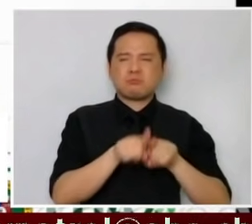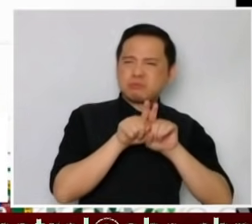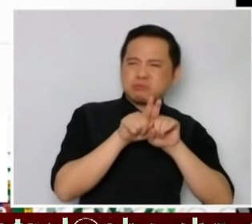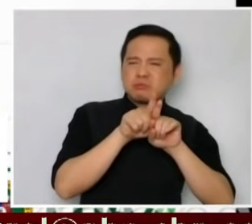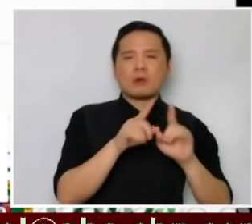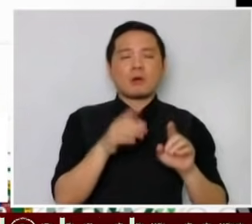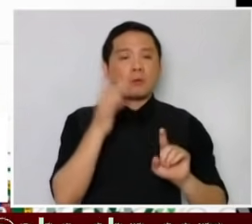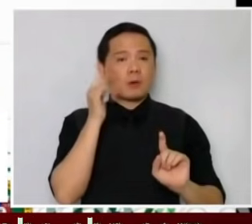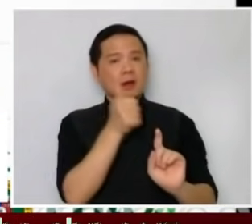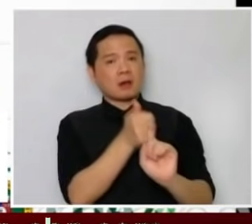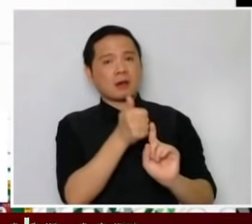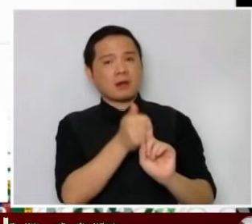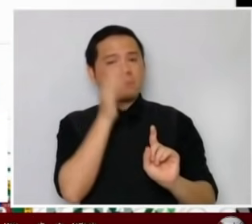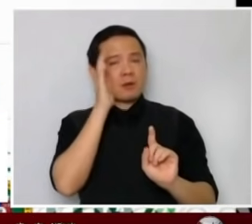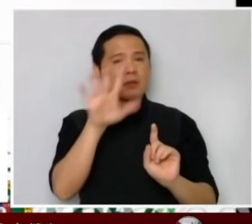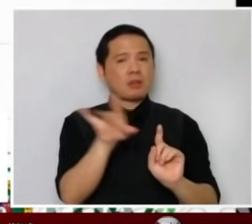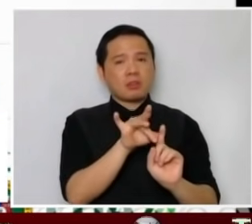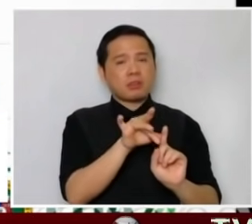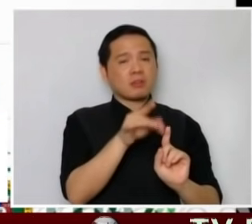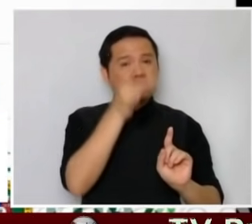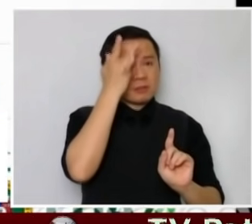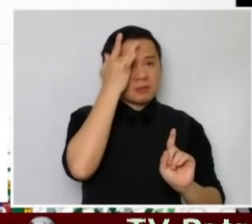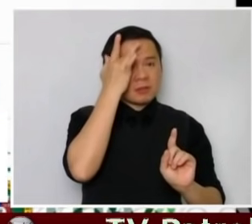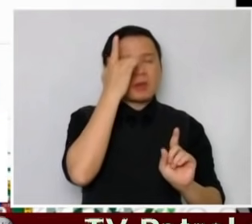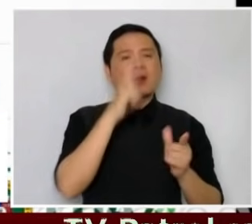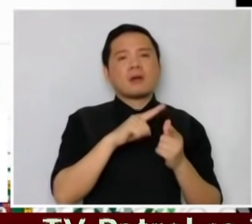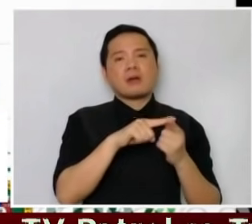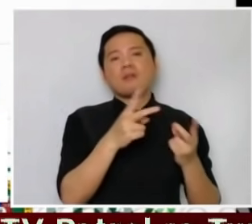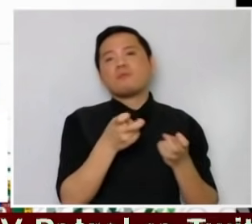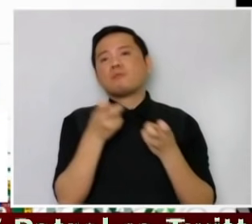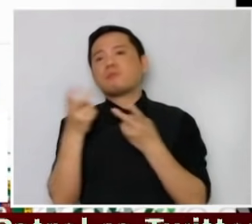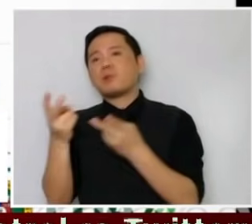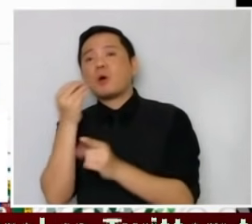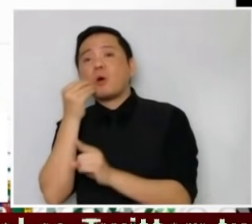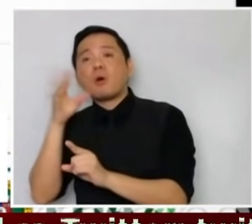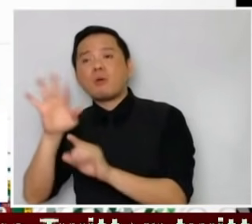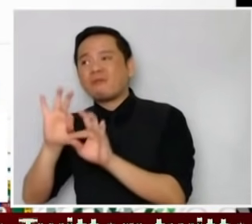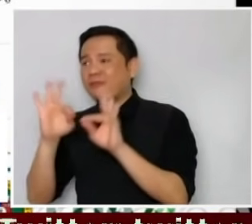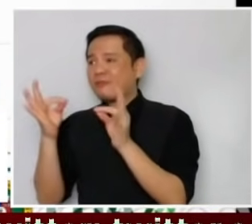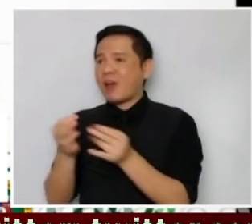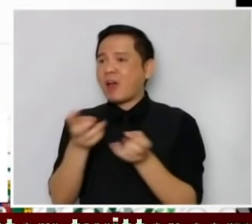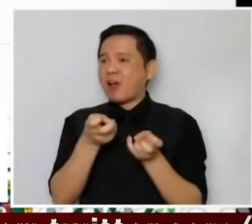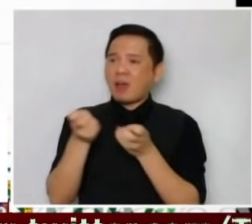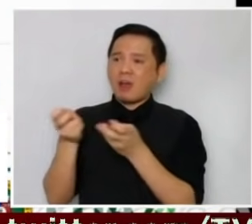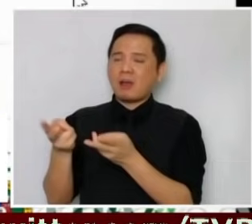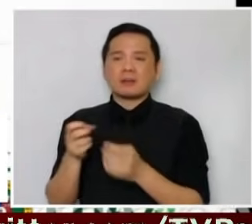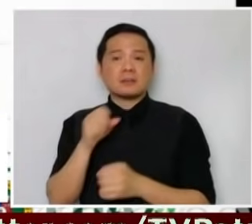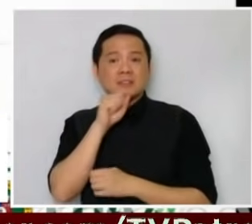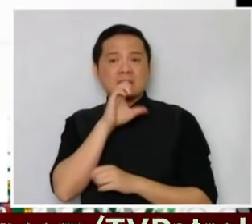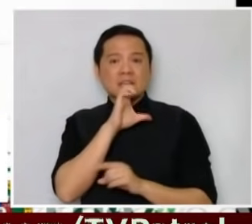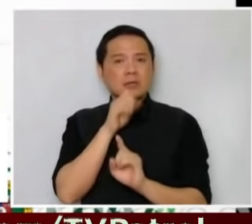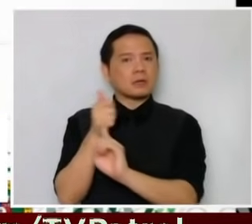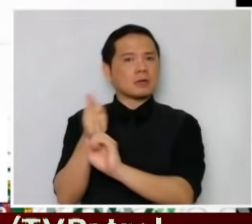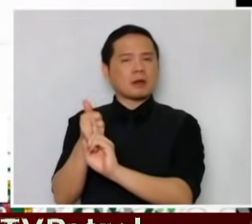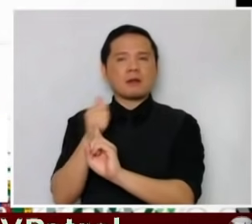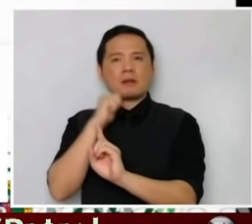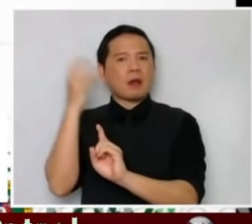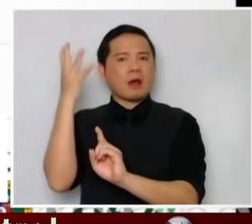at kayo yung nag-uuwi, no, sa bahay ng COVID-19. Dahil ito mga senior citizen, hindi naman sila nakakalabas ng